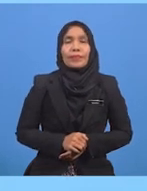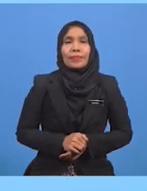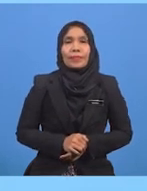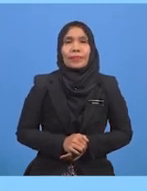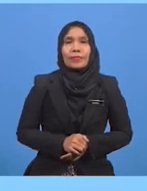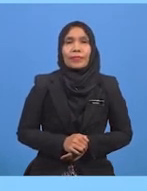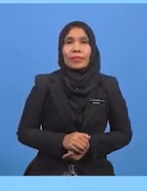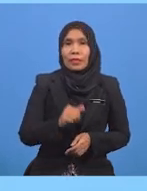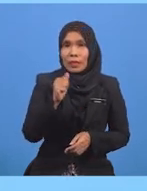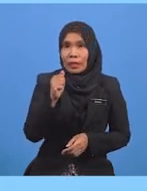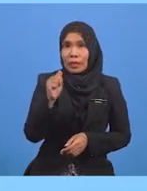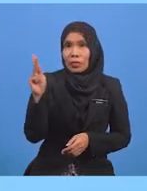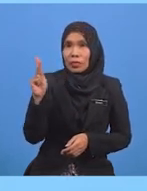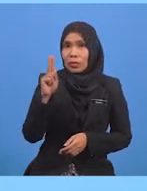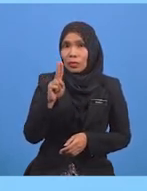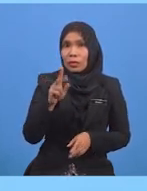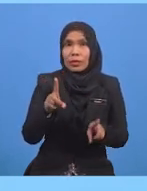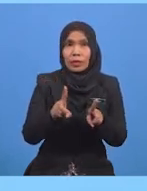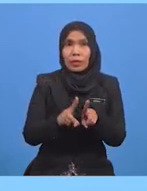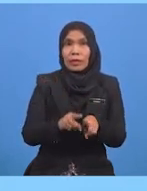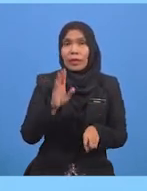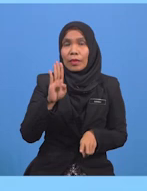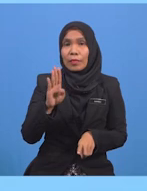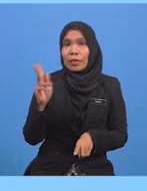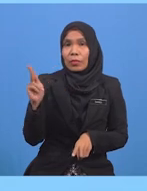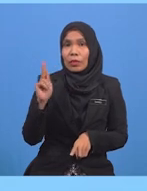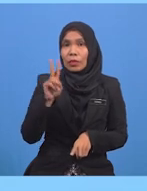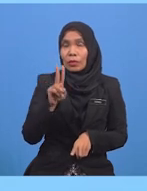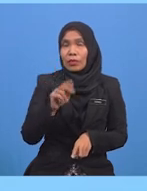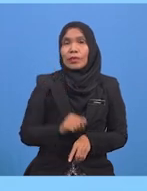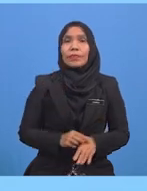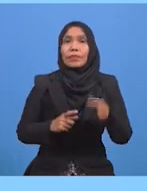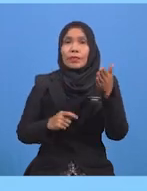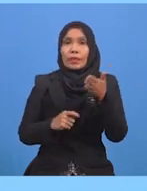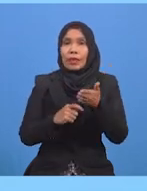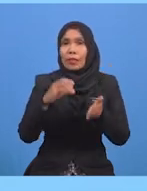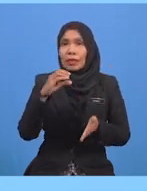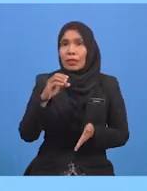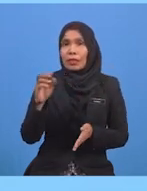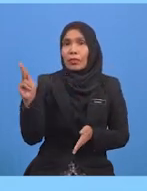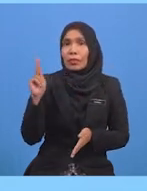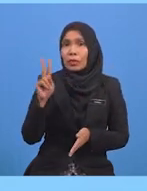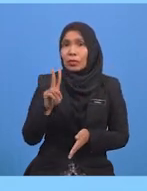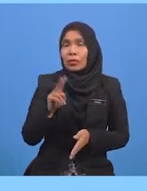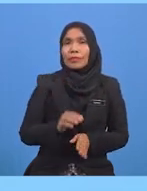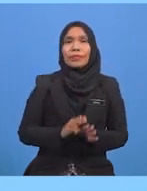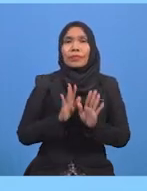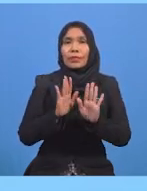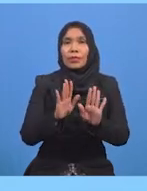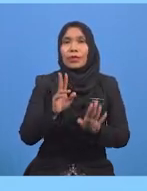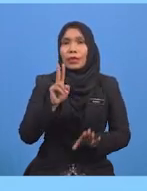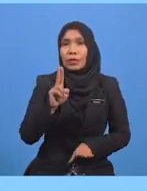A kuasa 2 sama dengan B kuasa 2 tambah C kuasa 2